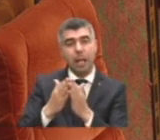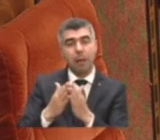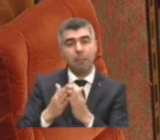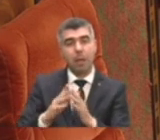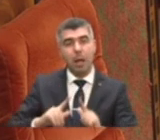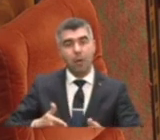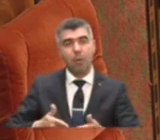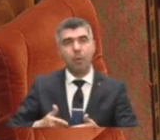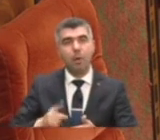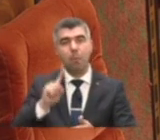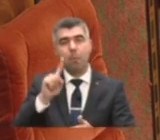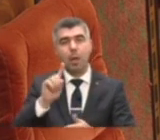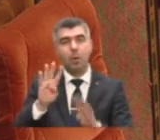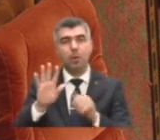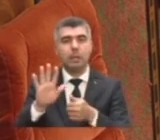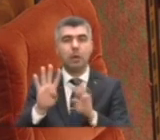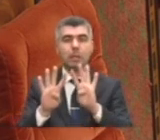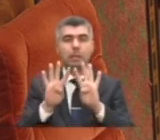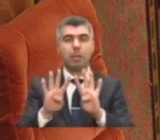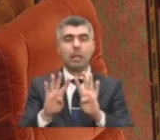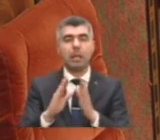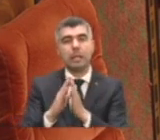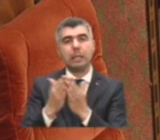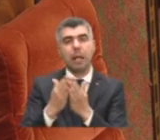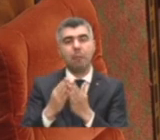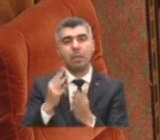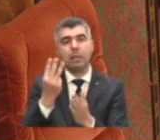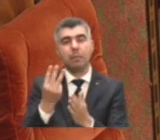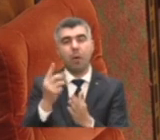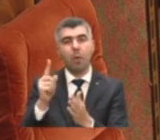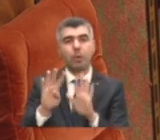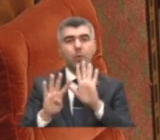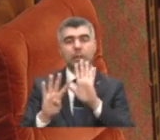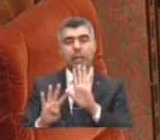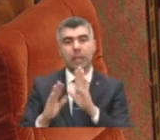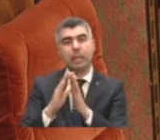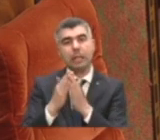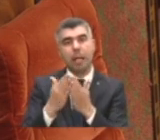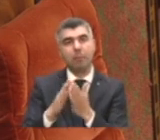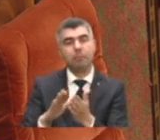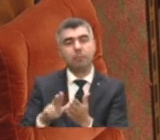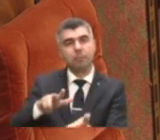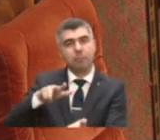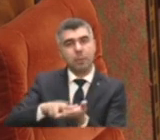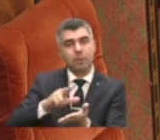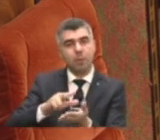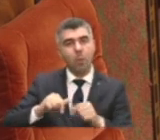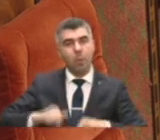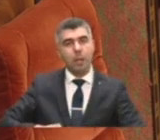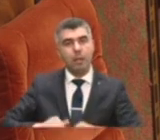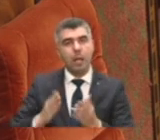فهو يتعلق ب 186 كتاب مدرسي من أصل 391 كتاب مصادق عليه من طرف